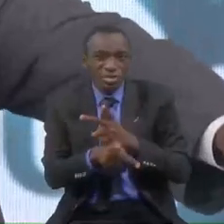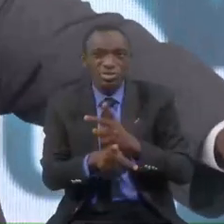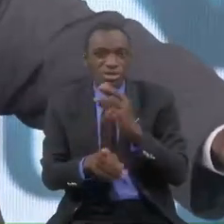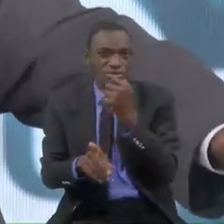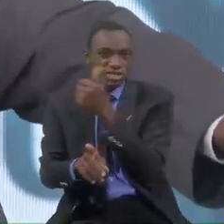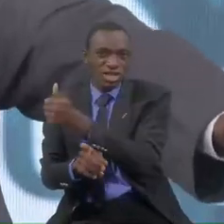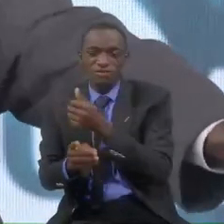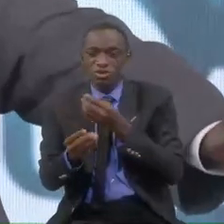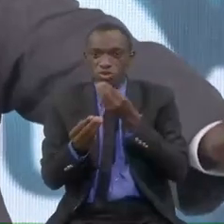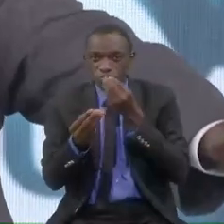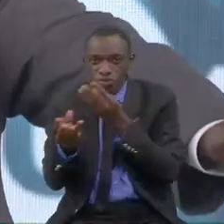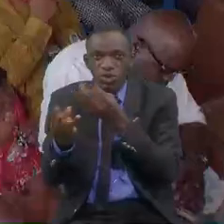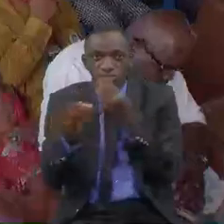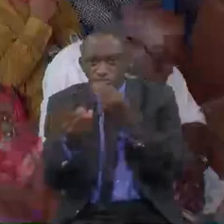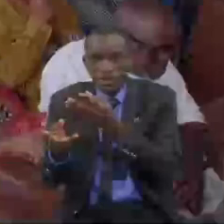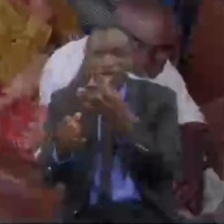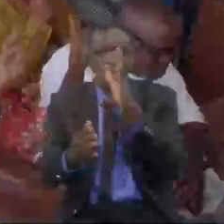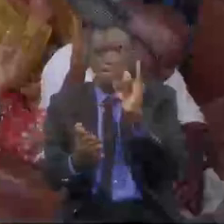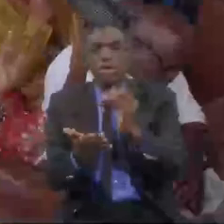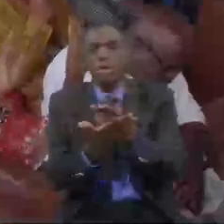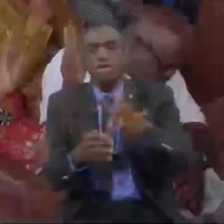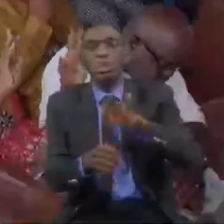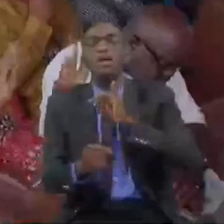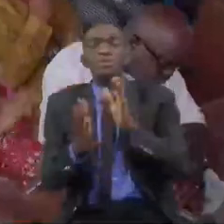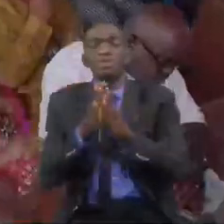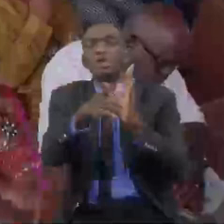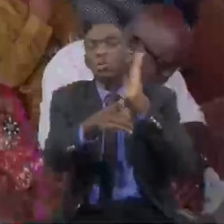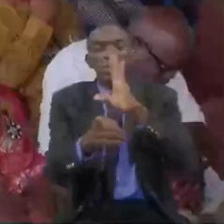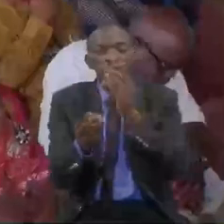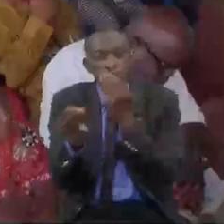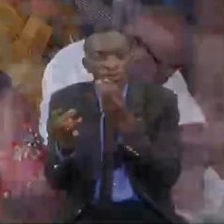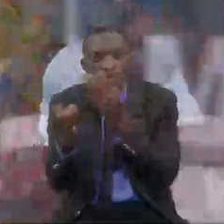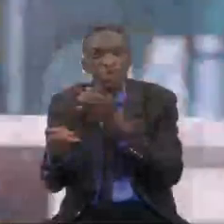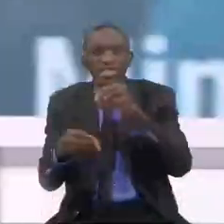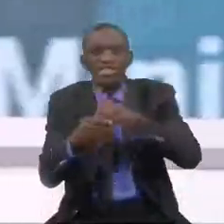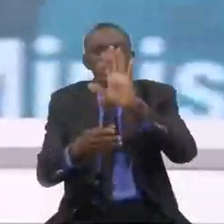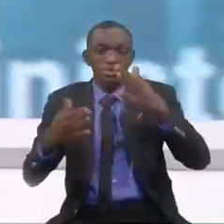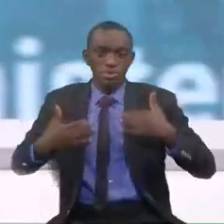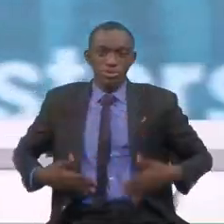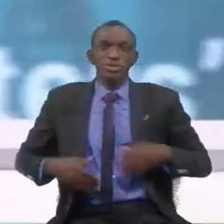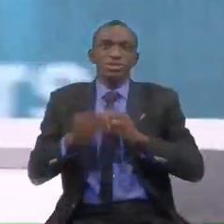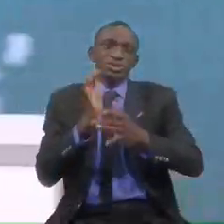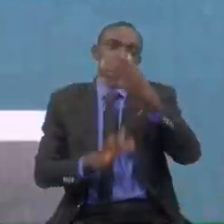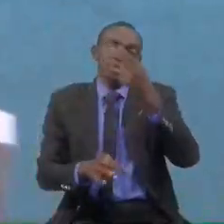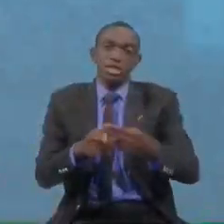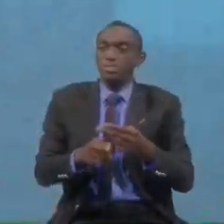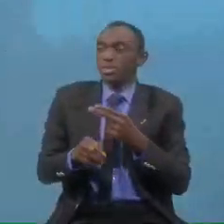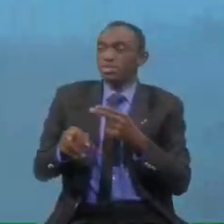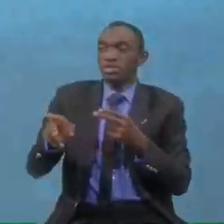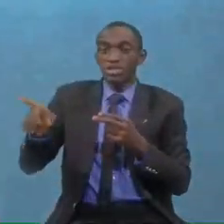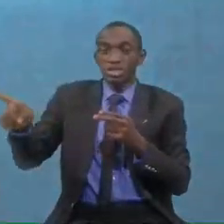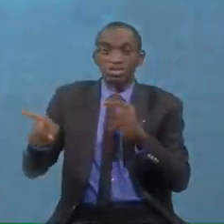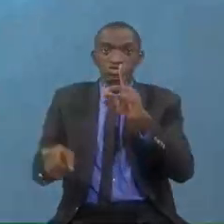le Saint-Esprit. Vous serez nourri par le Saint-Esprit. Et puis, je me suis levé et j'ai pris le